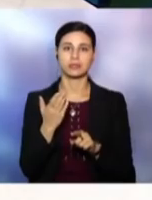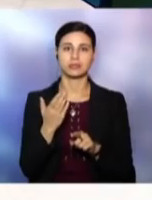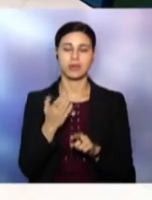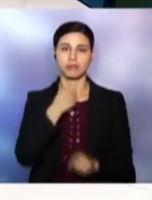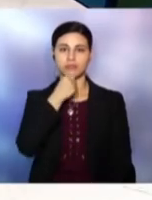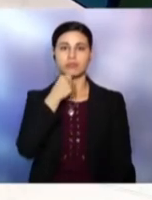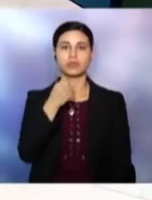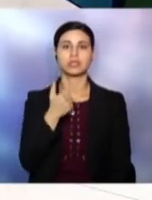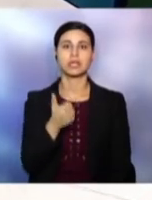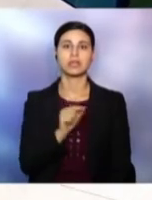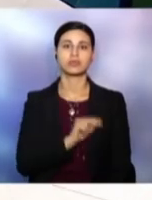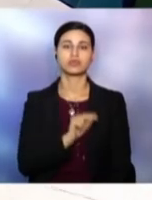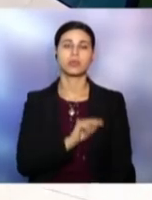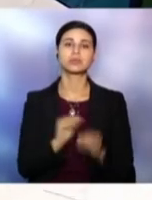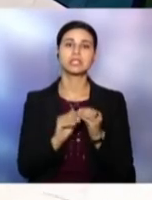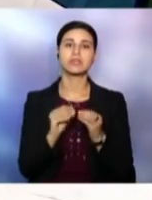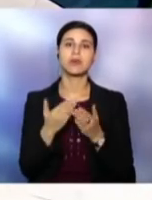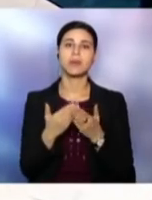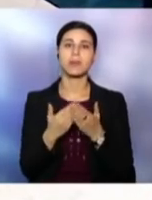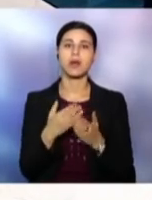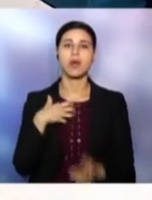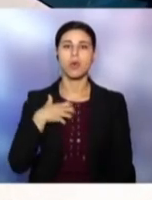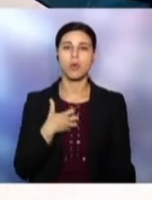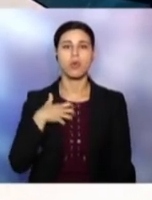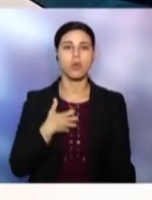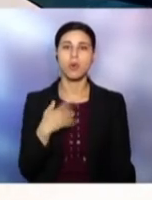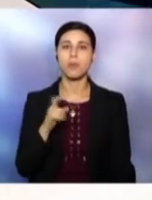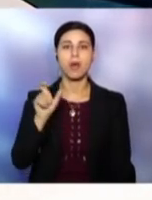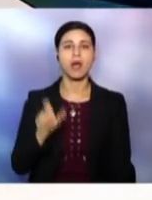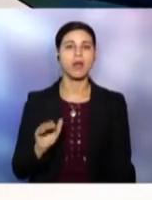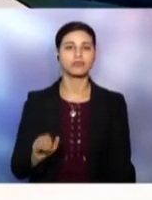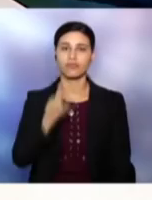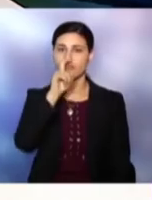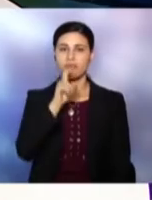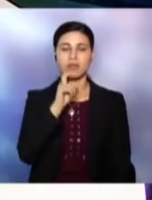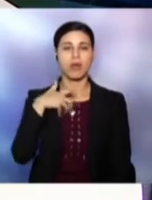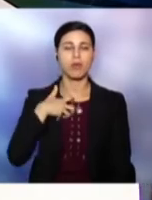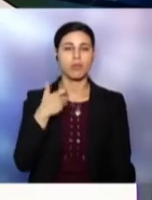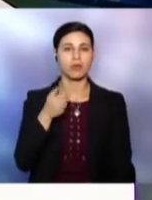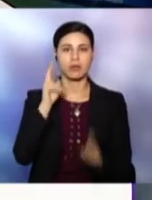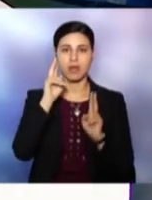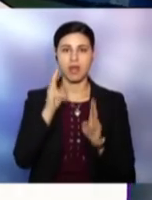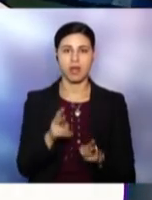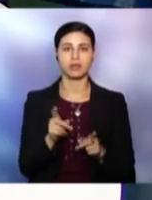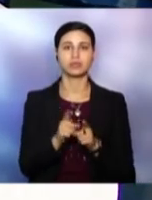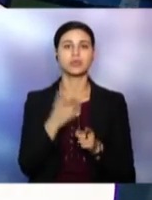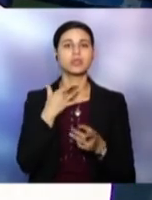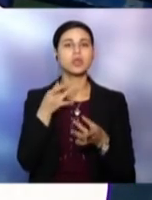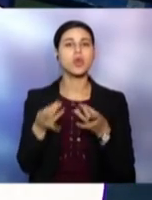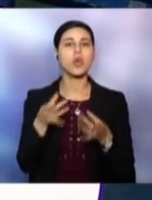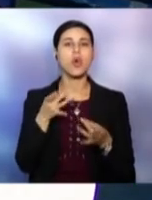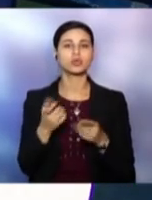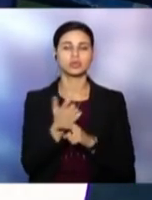კარგად ვთქვათ მუშაობს, იგივე როგორიც არის მაგალითად ხველა, არ შეუძლია პატარა ბავშვს კარგად ამოხველება, ლორწოს სეკრეცია ამ